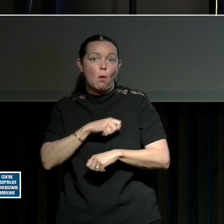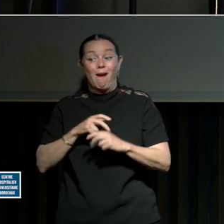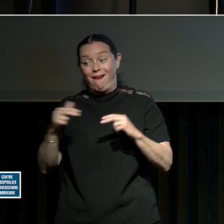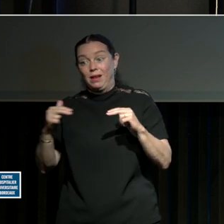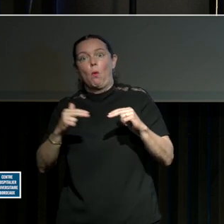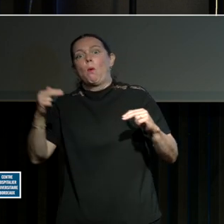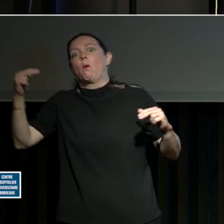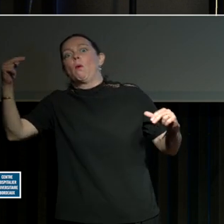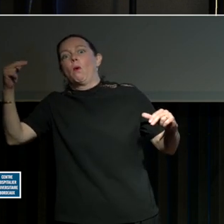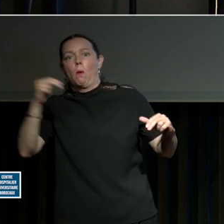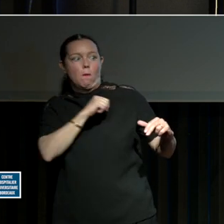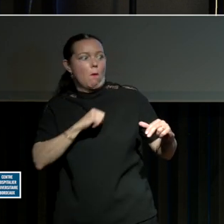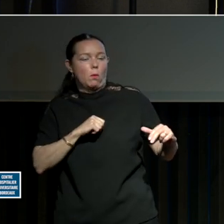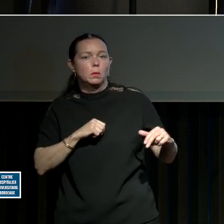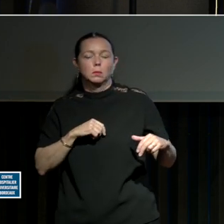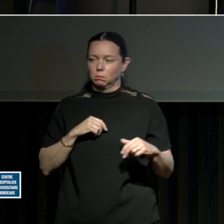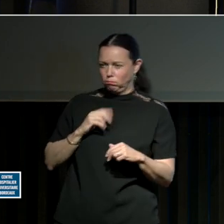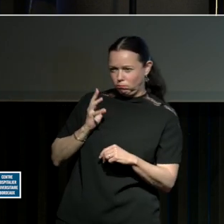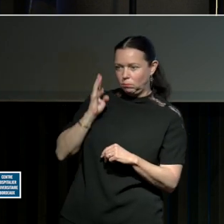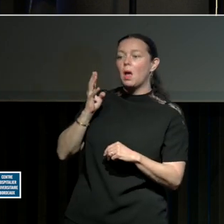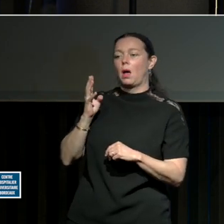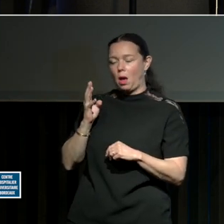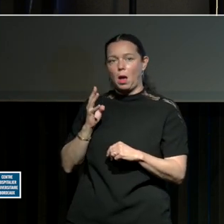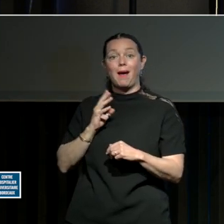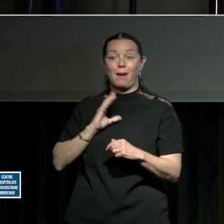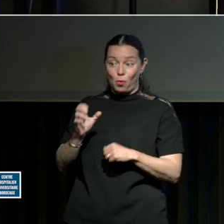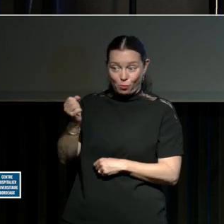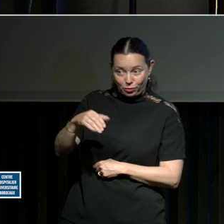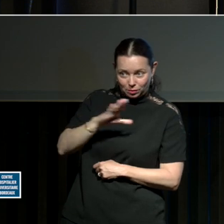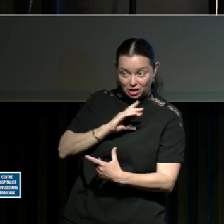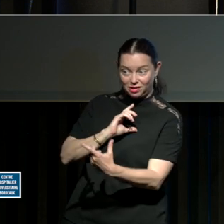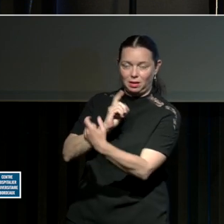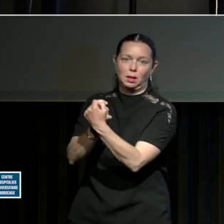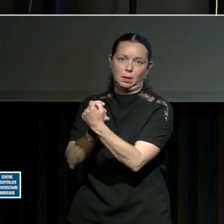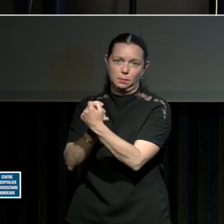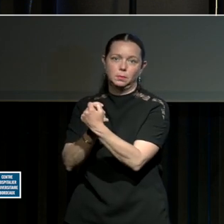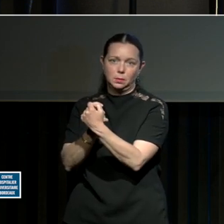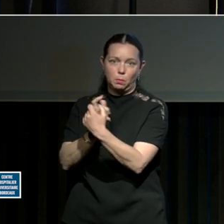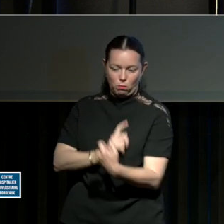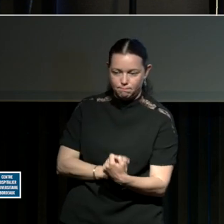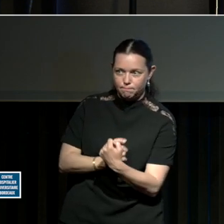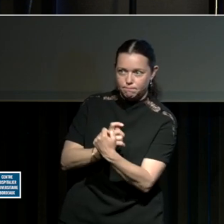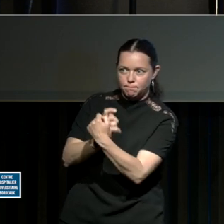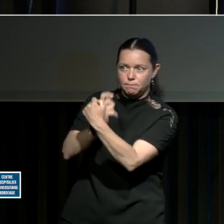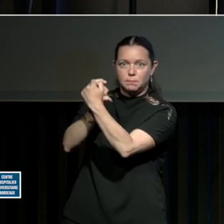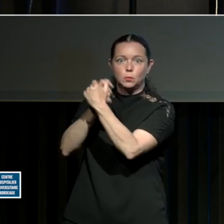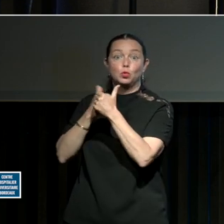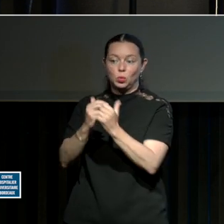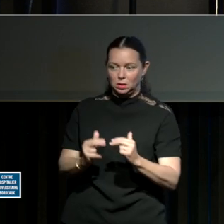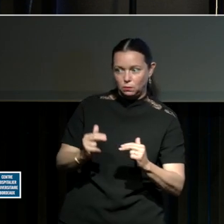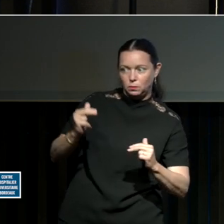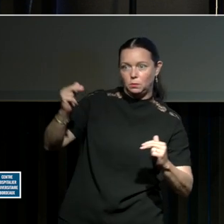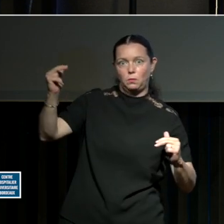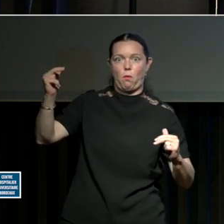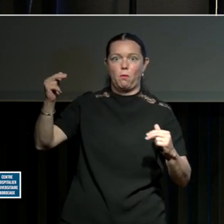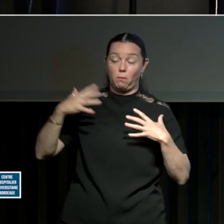va permettre de proposer à la personne des prises en charge graduées, adaptées au niveau de sévérité finalement